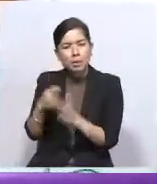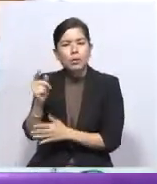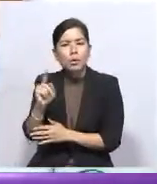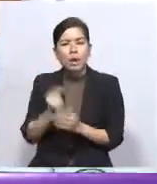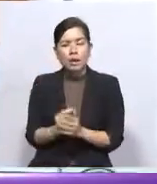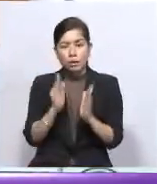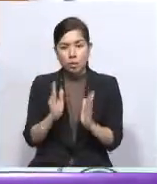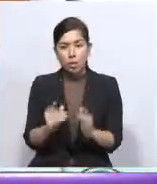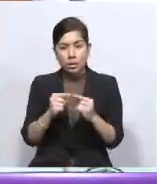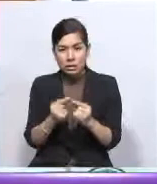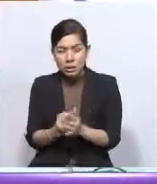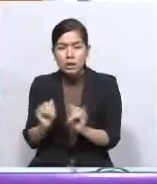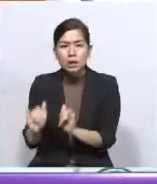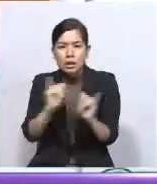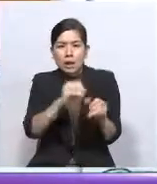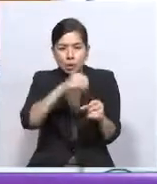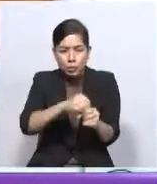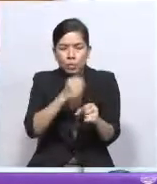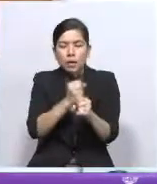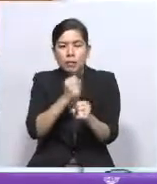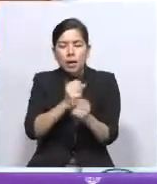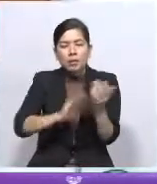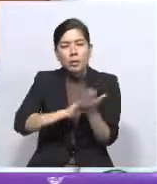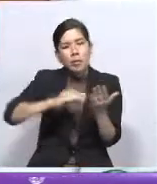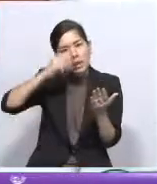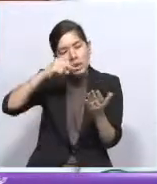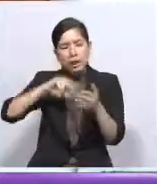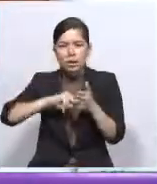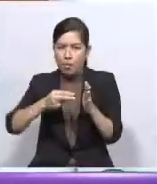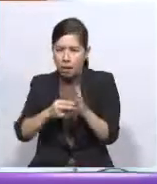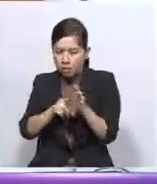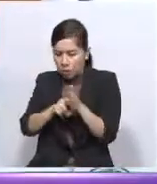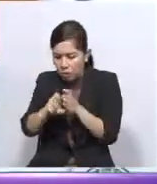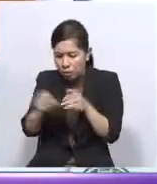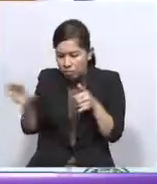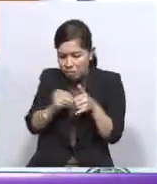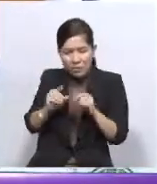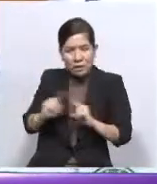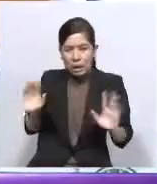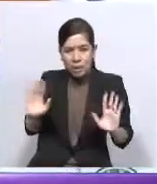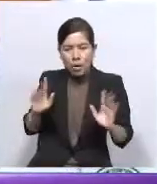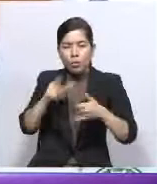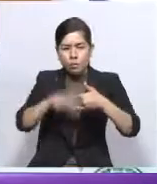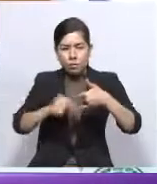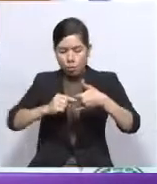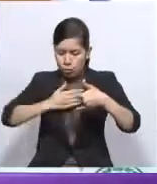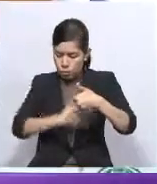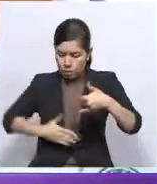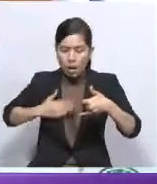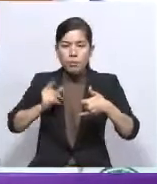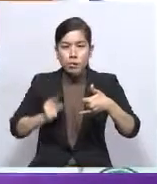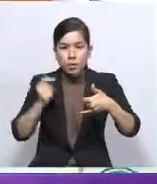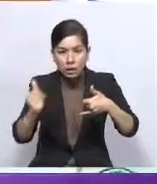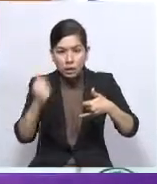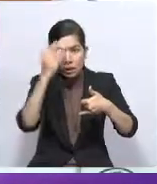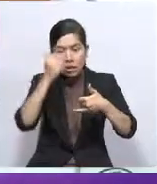ข้ามาทำงานในประเทศเราเนี่ยหนึ่งก็คือเขาต้องไม่นำมาโรคติดต่อเข้ามาสองสุขภาพเขาต้องดีนะครับเพื่อที่